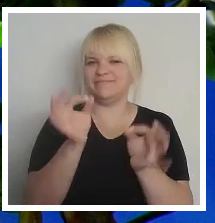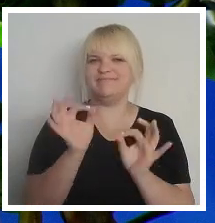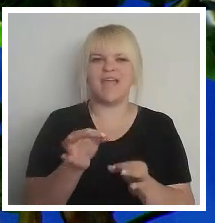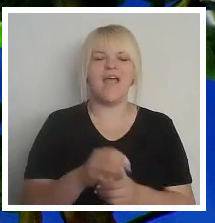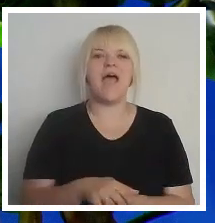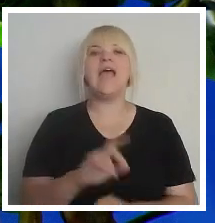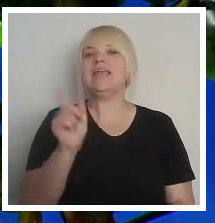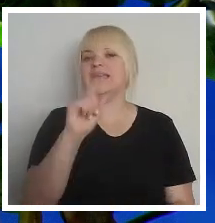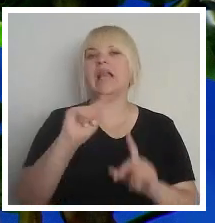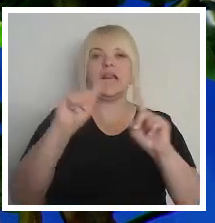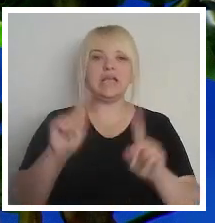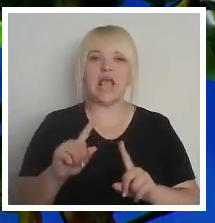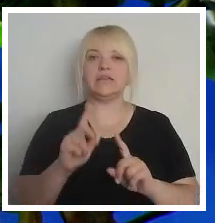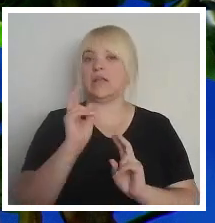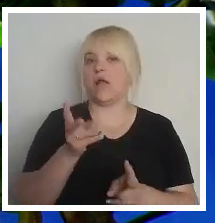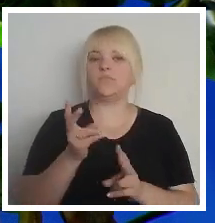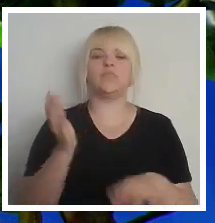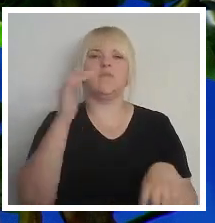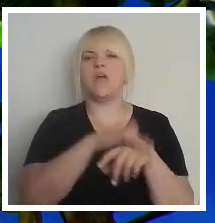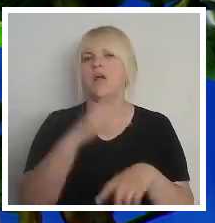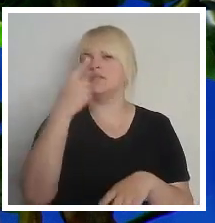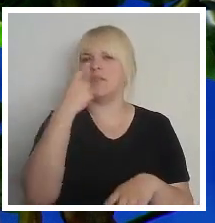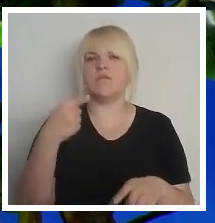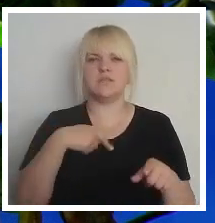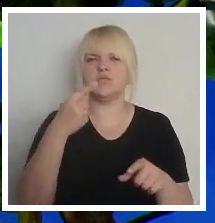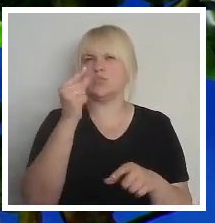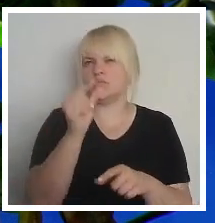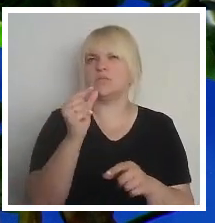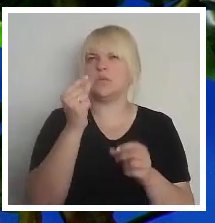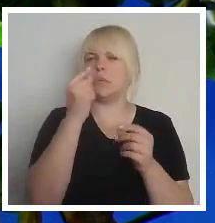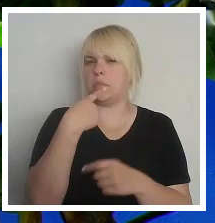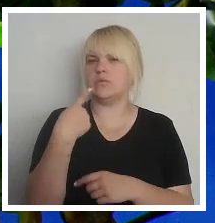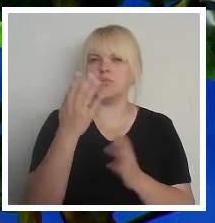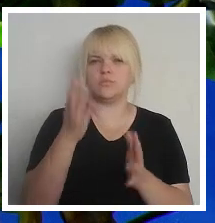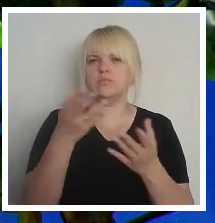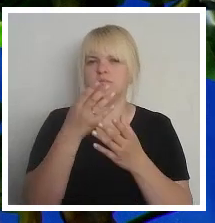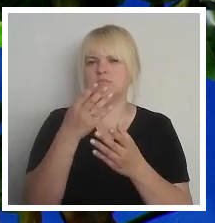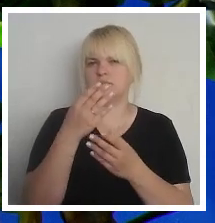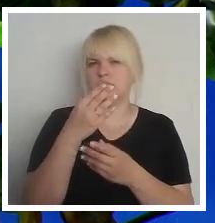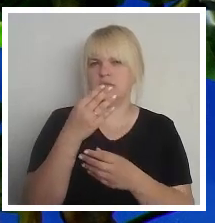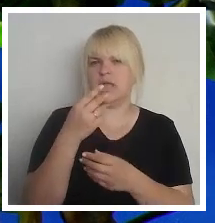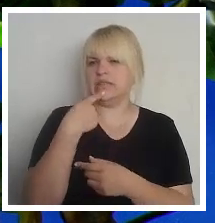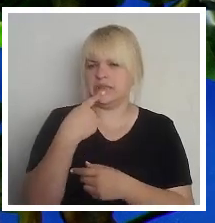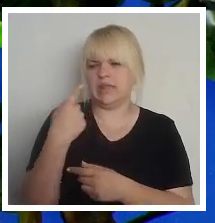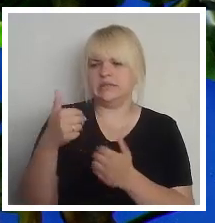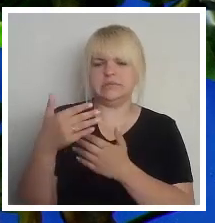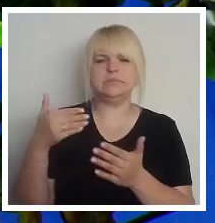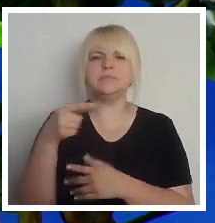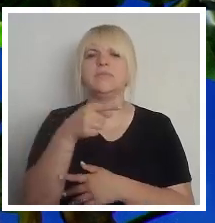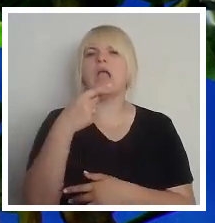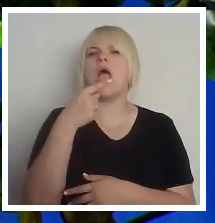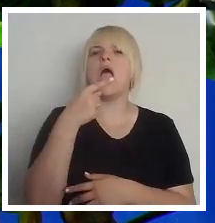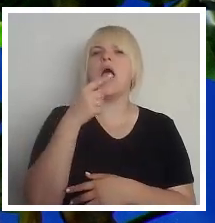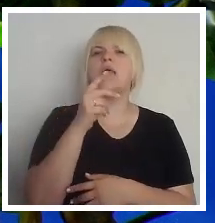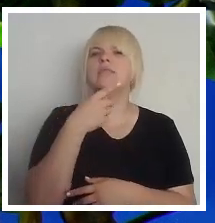Ir tāda lieta, ka faktiski neviens, es bišķiņ atvasināšu to, ko Pauls arī teica, nav bijis neviens brīdis, kad mēs